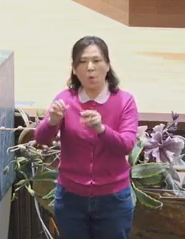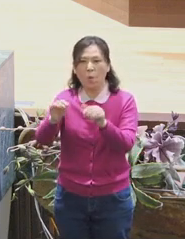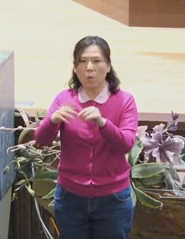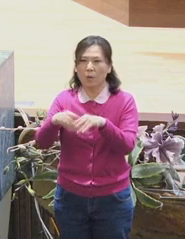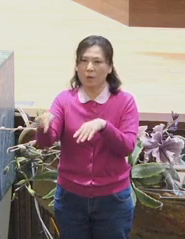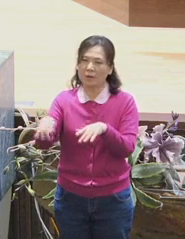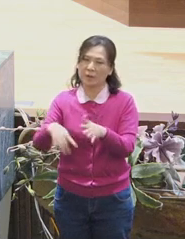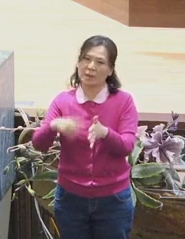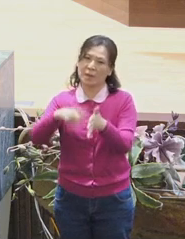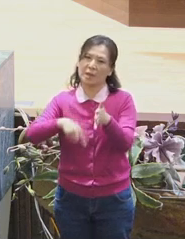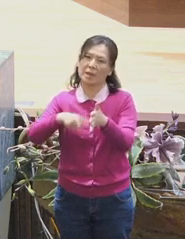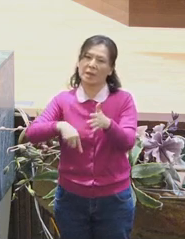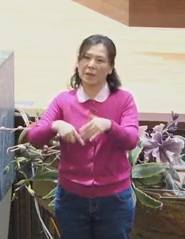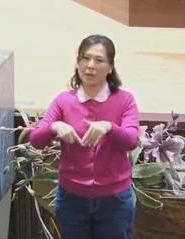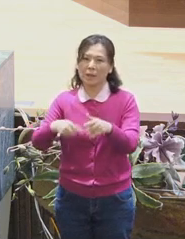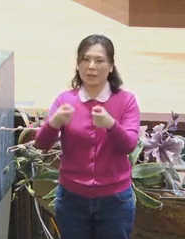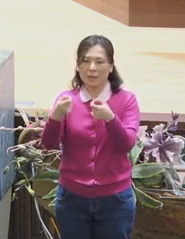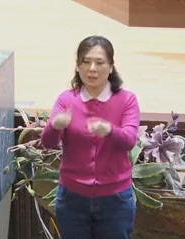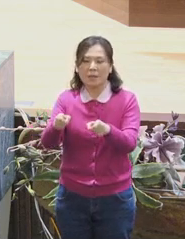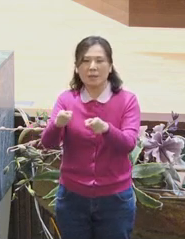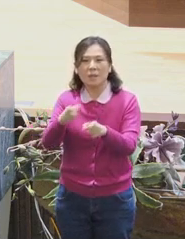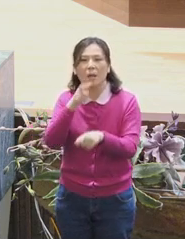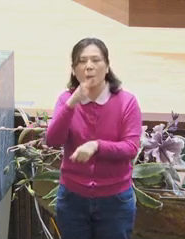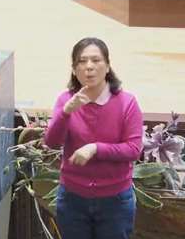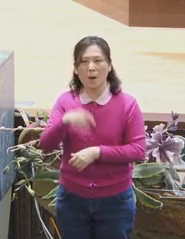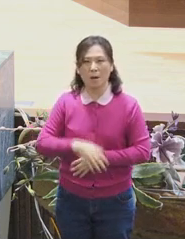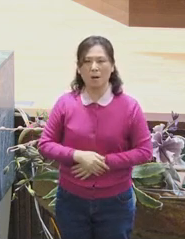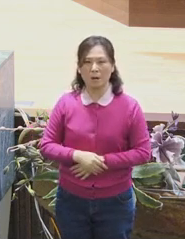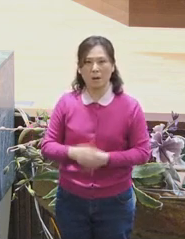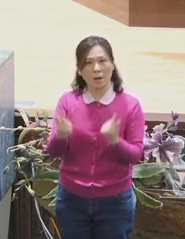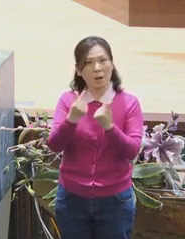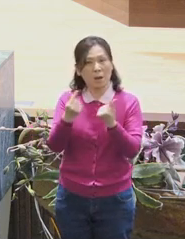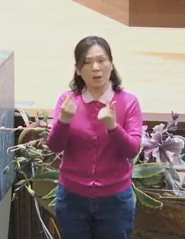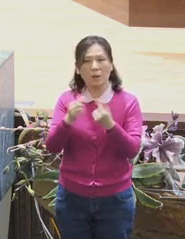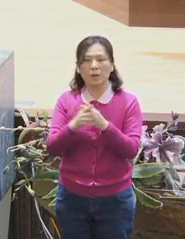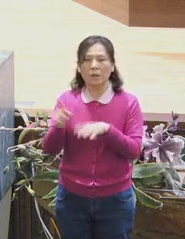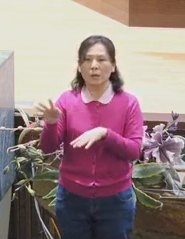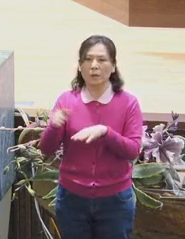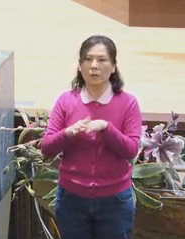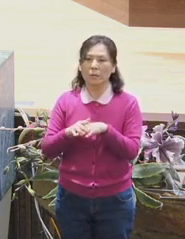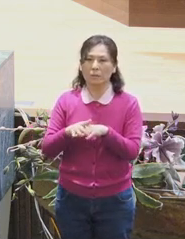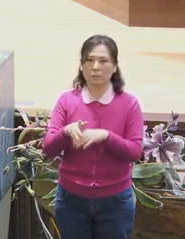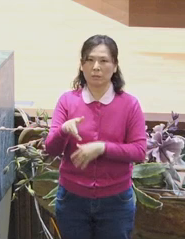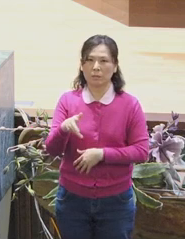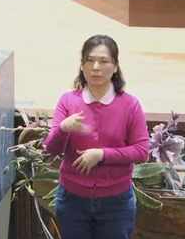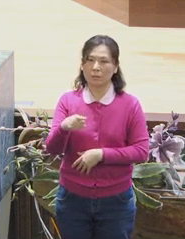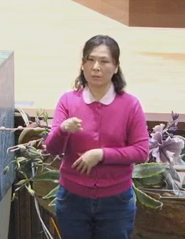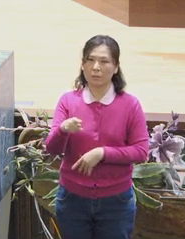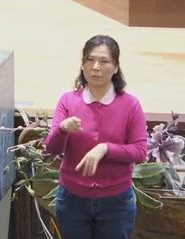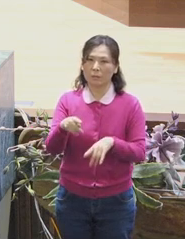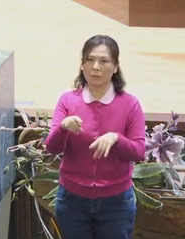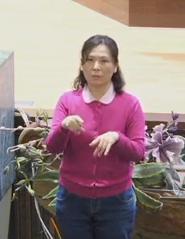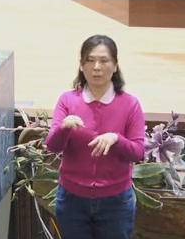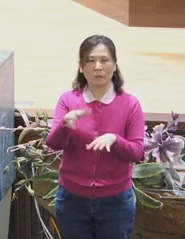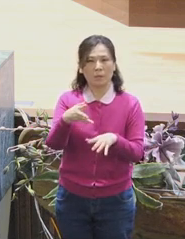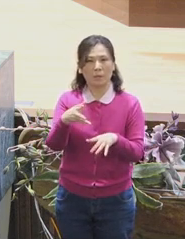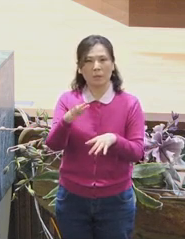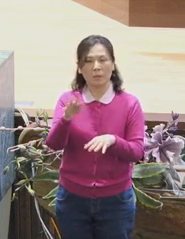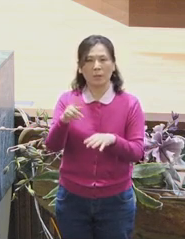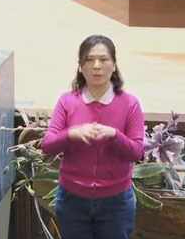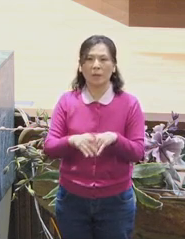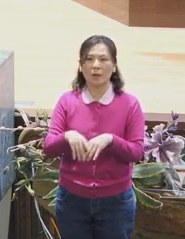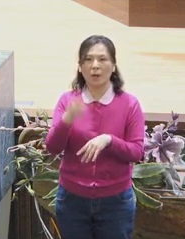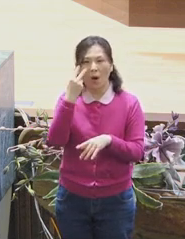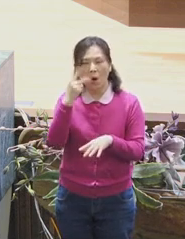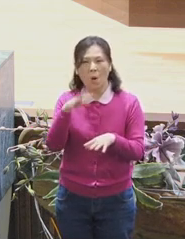化的名词啊。那其实炉渣像中钢体系的有水脆炉渣，然后有脱硫